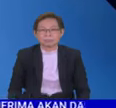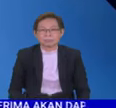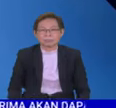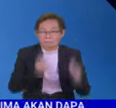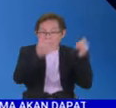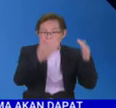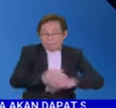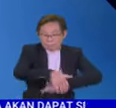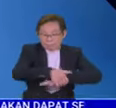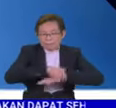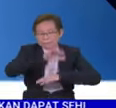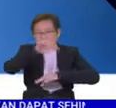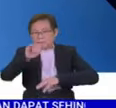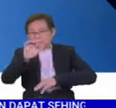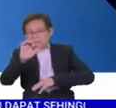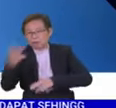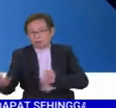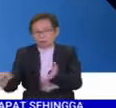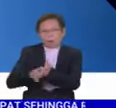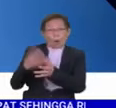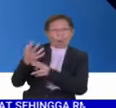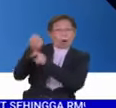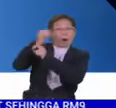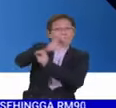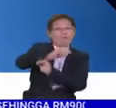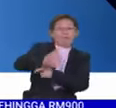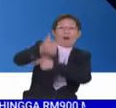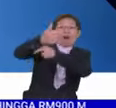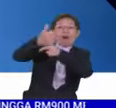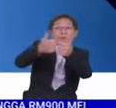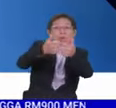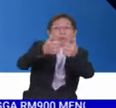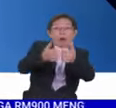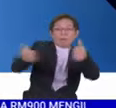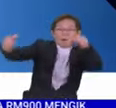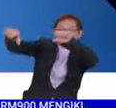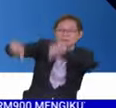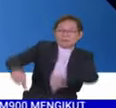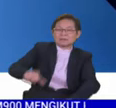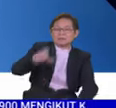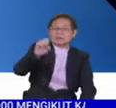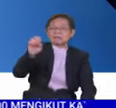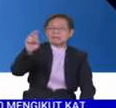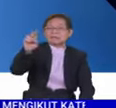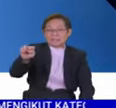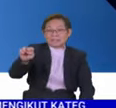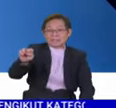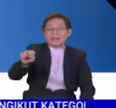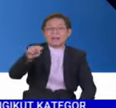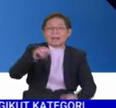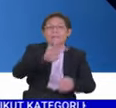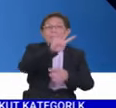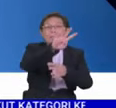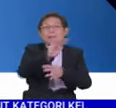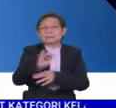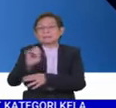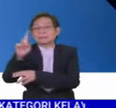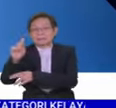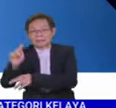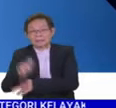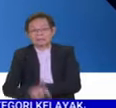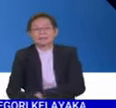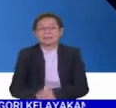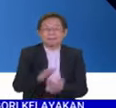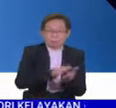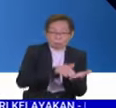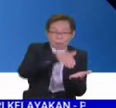Sementara itu, pemain Britain Jack Draper pula mencatat kemenangan pertama di kejohanan ini selepas mengalahkan Sang Chun-Sin dalam 4 set. Pilihan ketiga